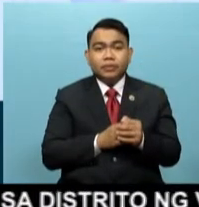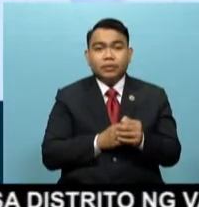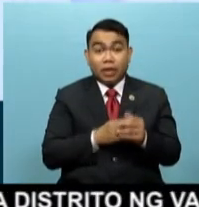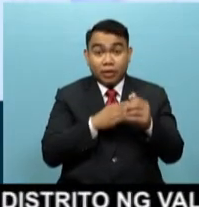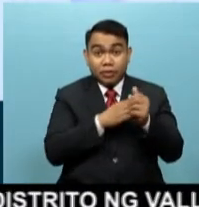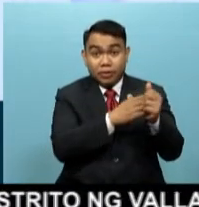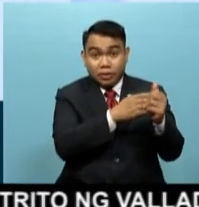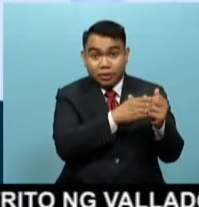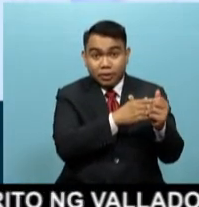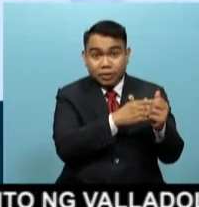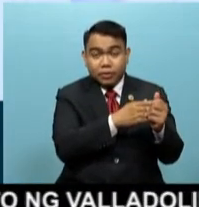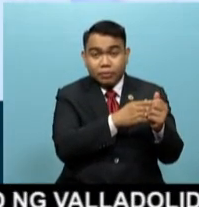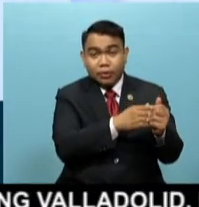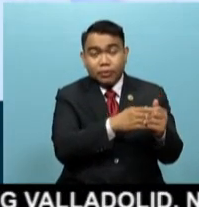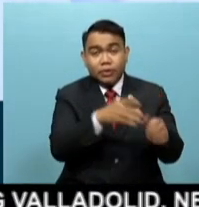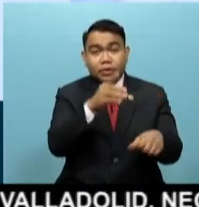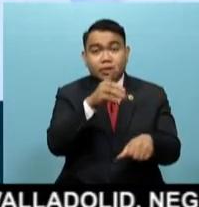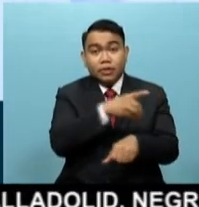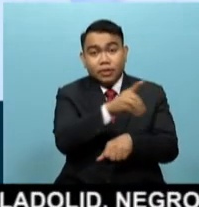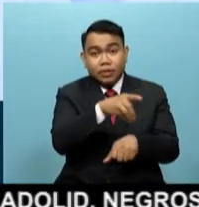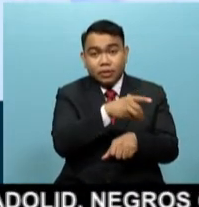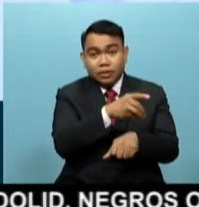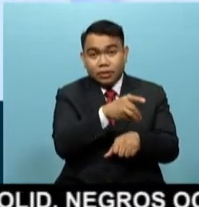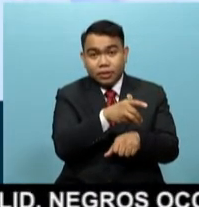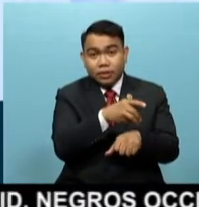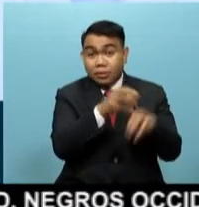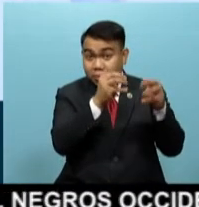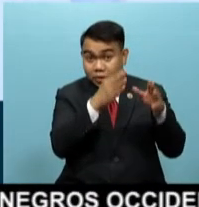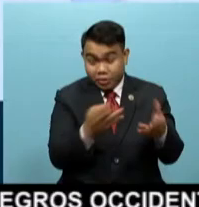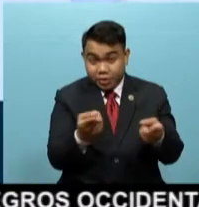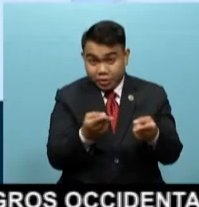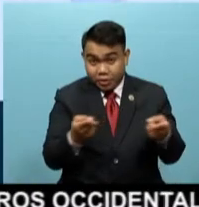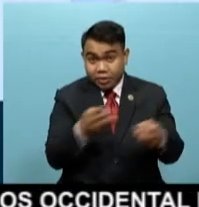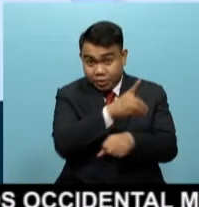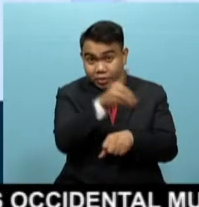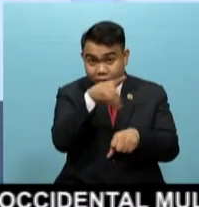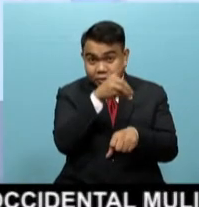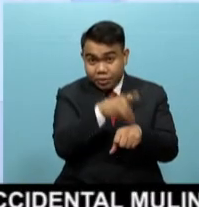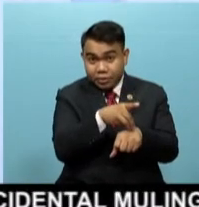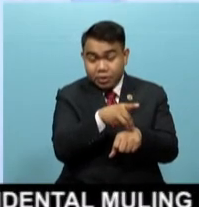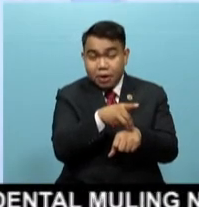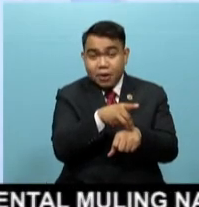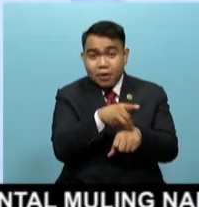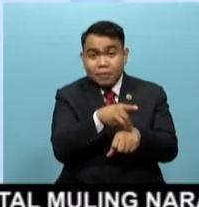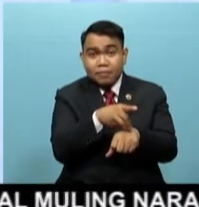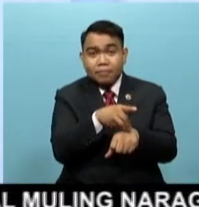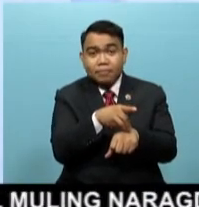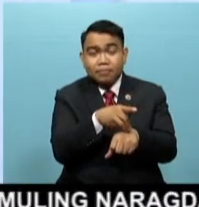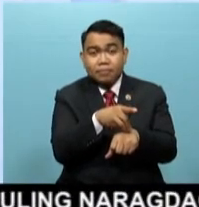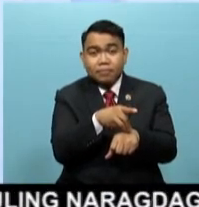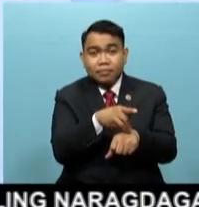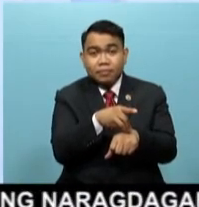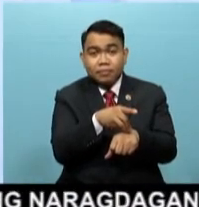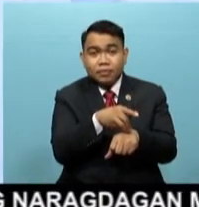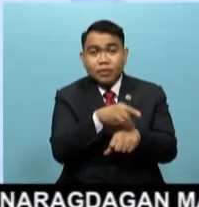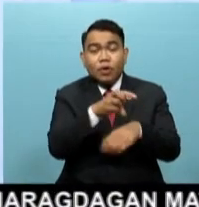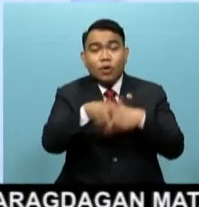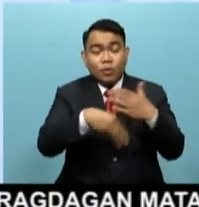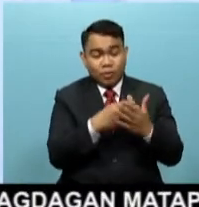ng ating tagapangasiwa sa distritong ito ng Valladolid ay buong puso